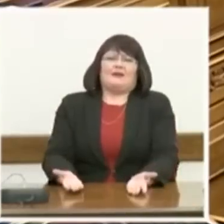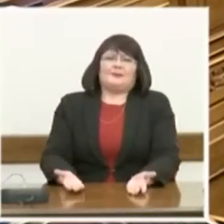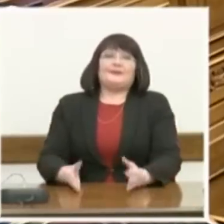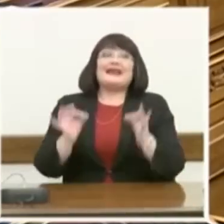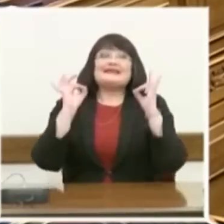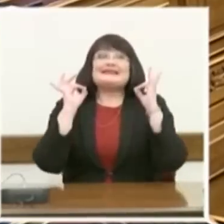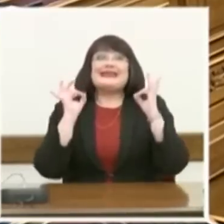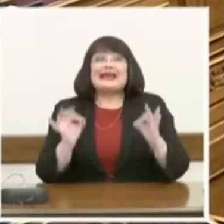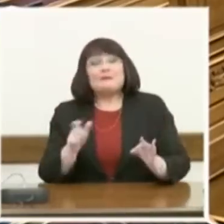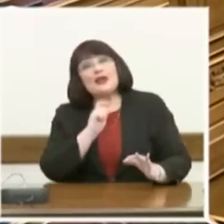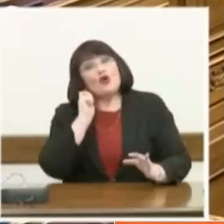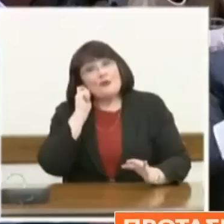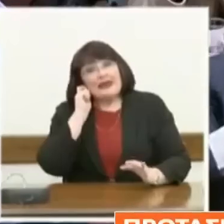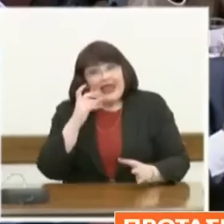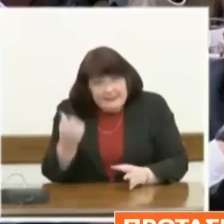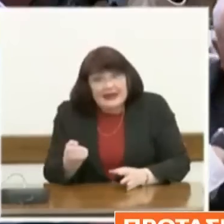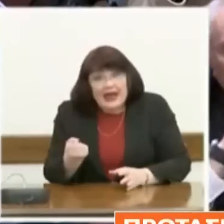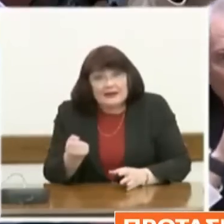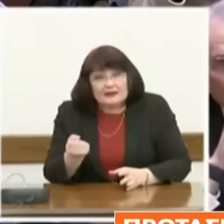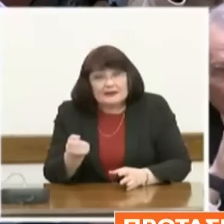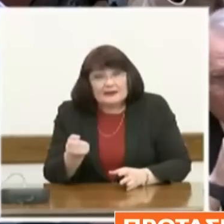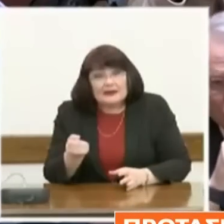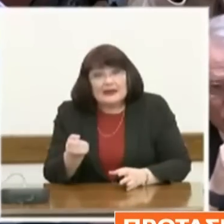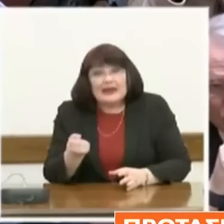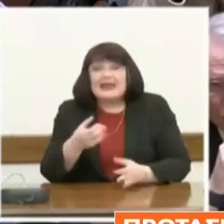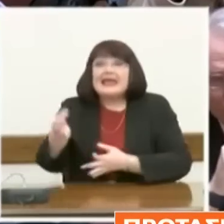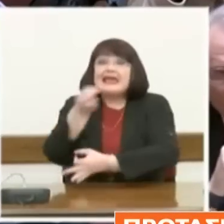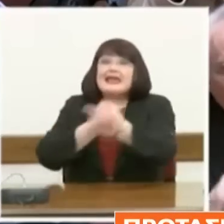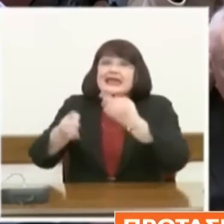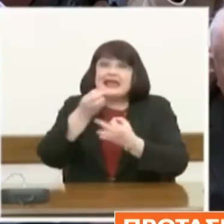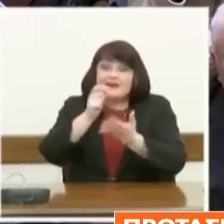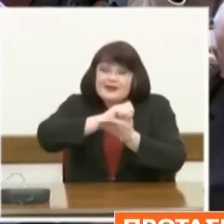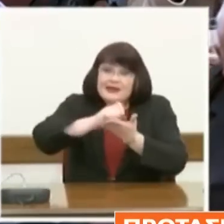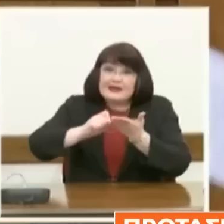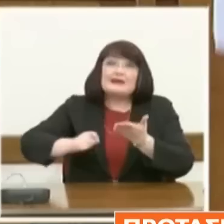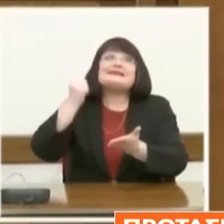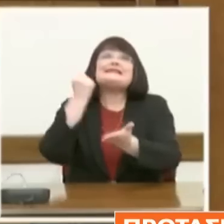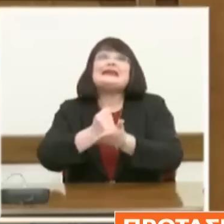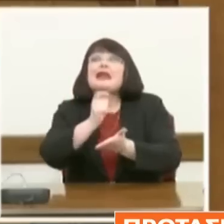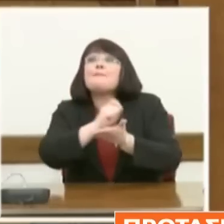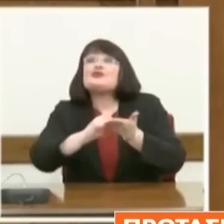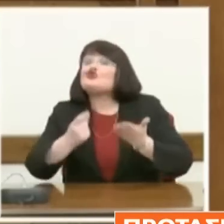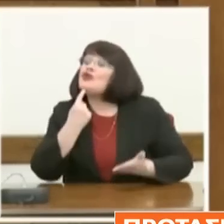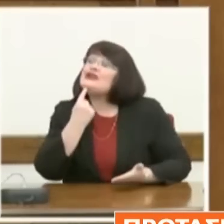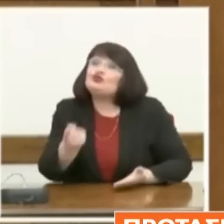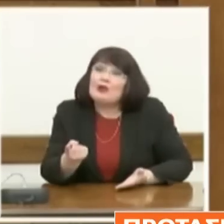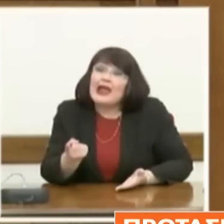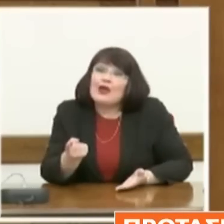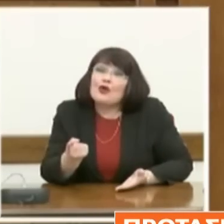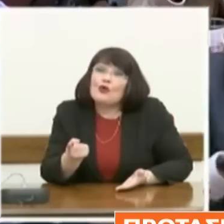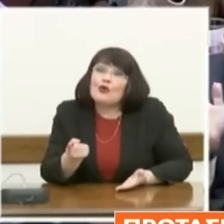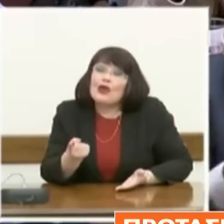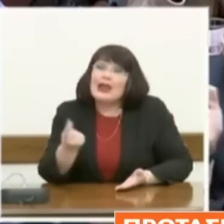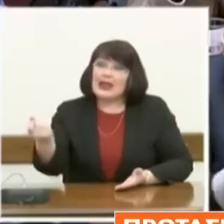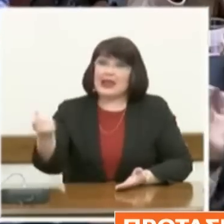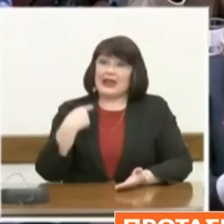κύριε Μητσοτάκη. Υπήρχαν ονόματα. Είχε αναφορά σε συγκεκριμένα ονόματα. Η επιστολή ονόματα, του κύριου Ράμπου είχε ονόματα. Η επιστολή που του έστειλα